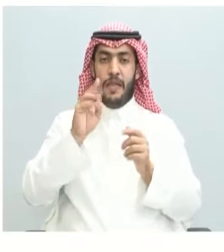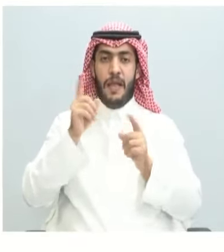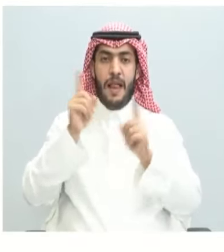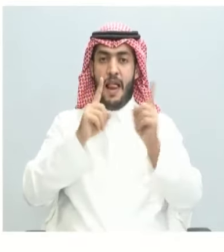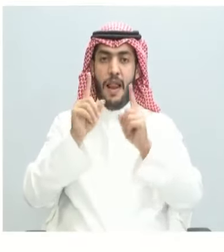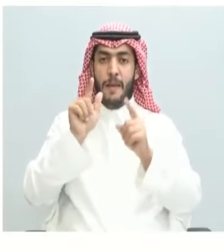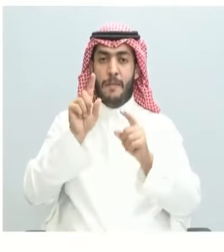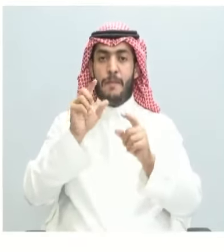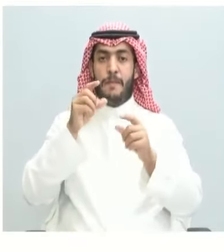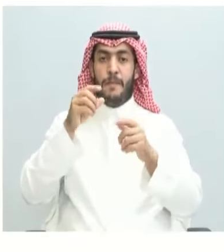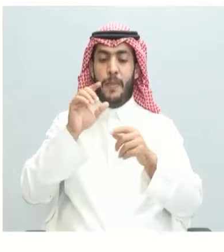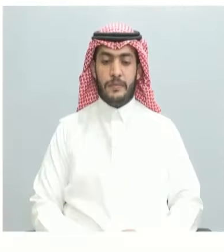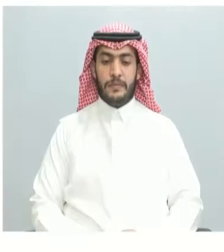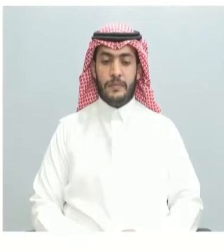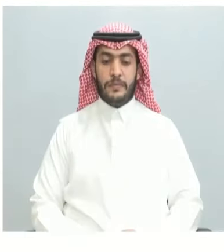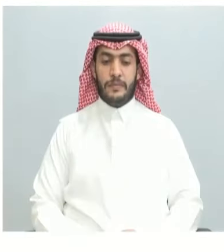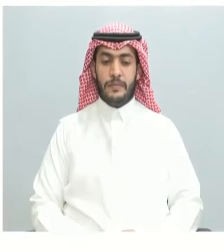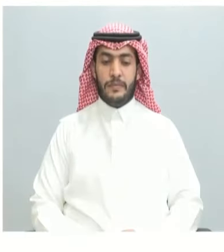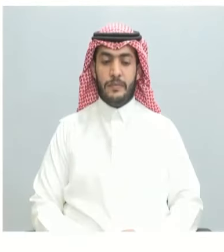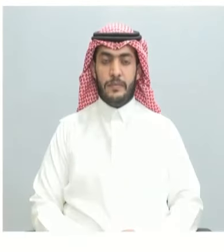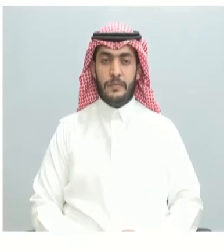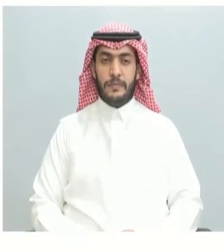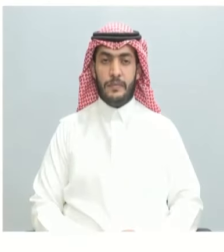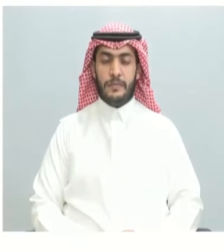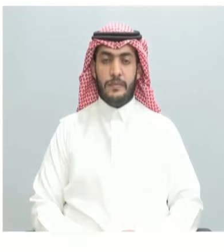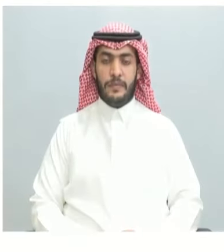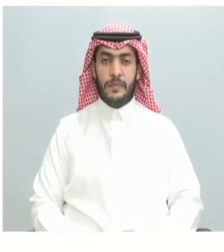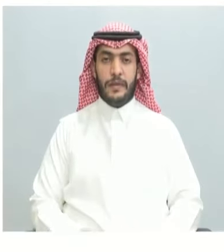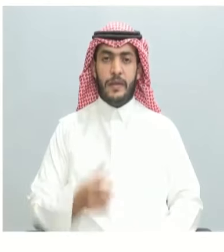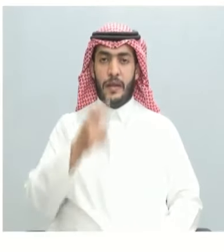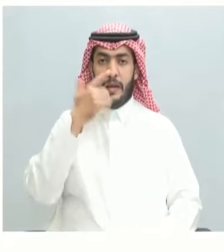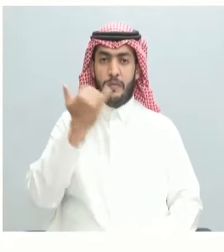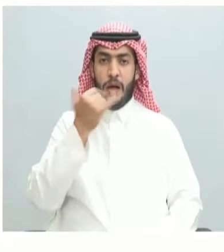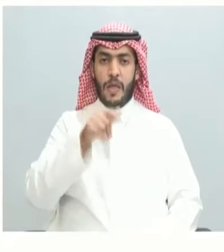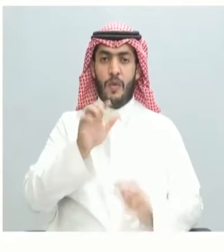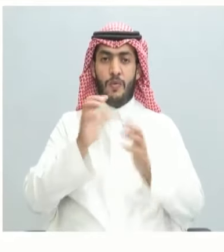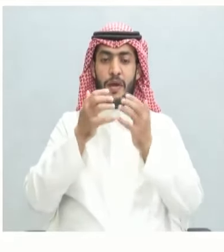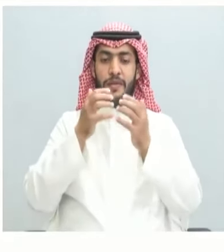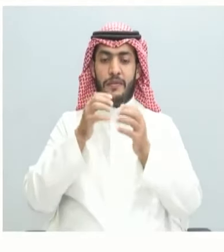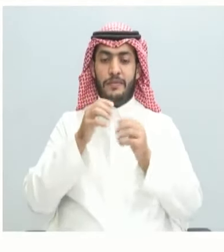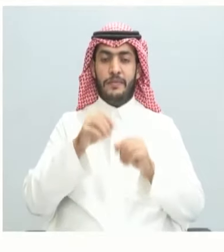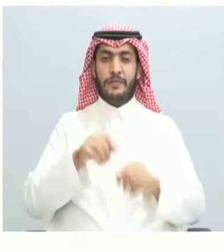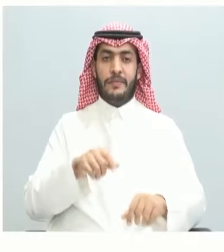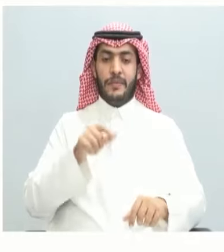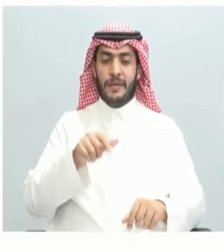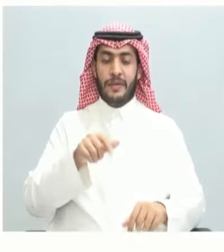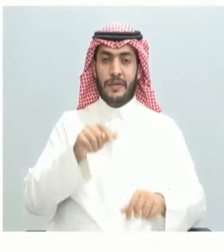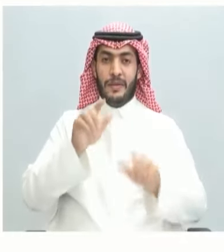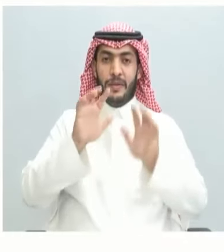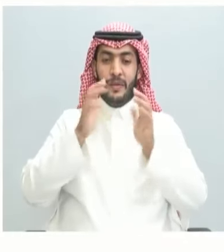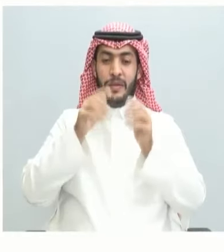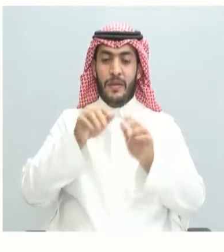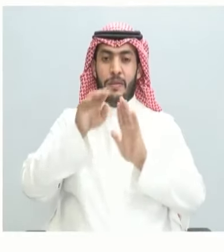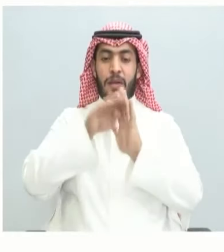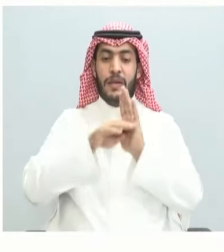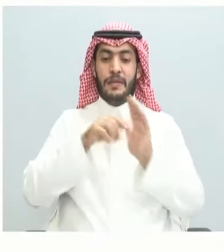الكائنات في سكراتش ماذا سنحتاج في هذه الوحده سنحتاج في هذه الوحده